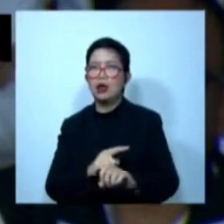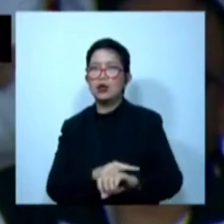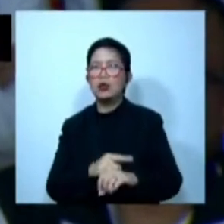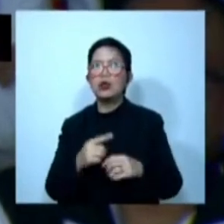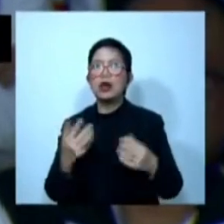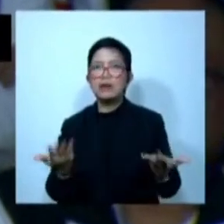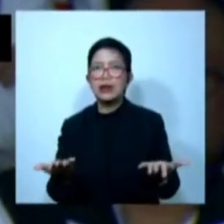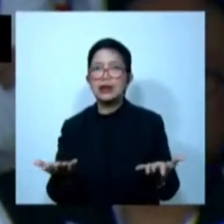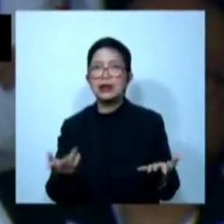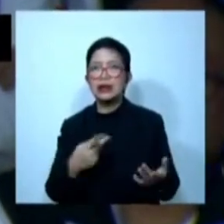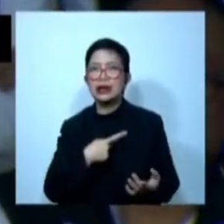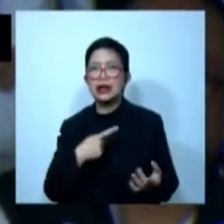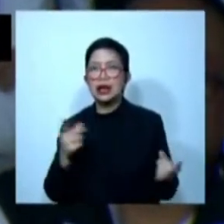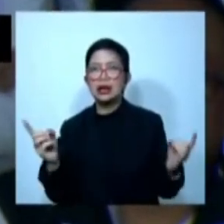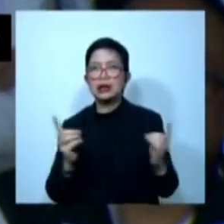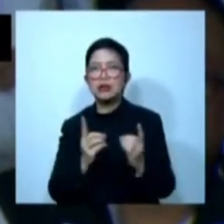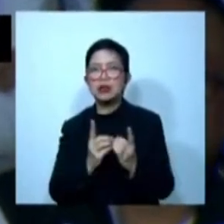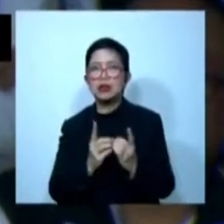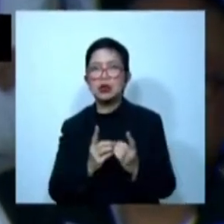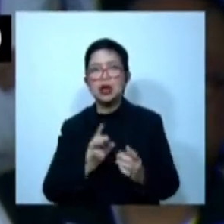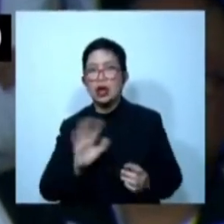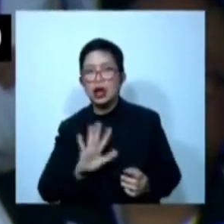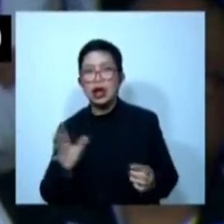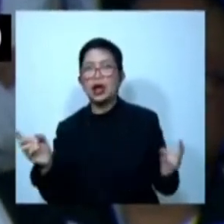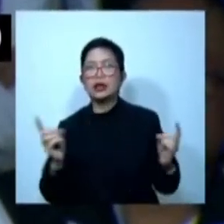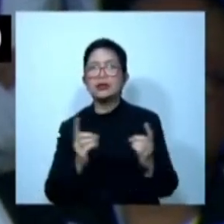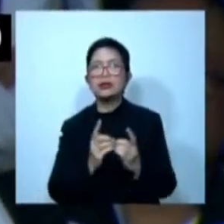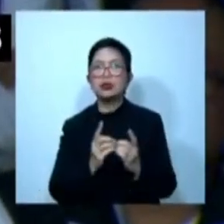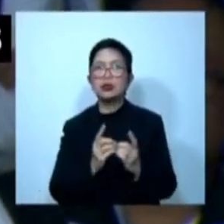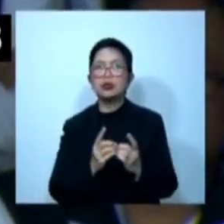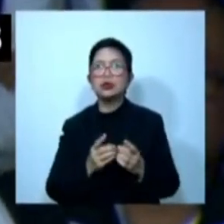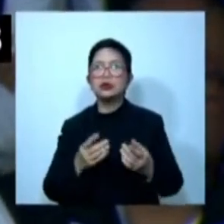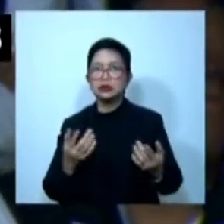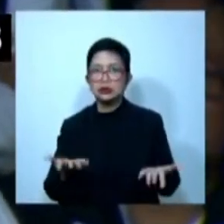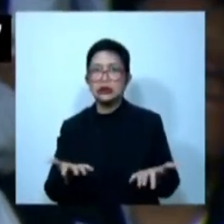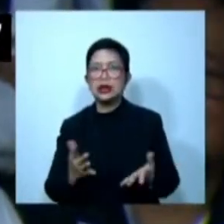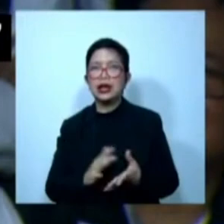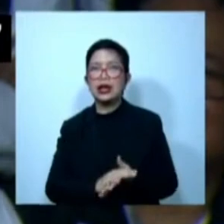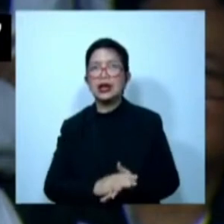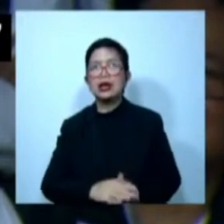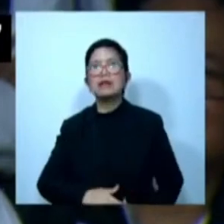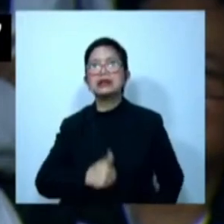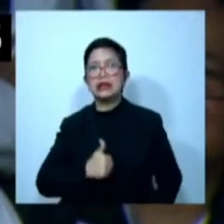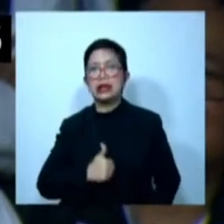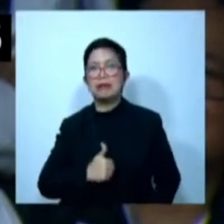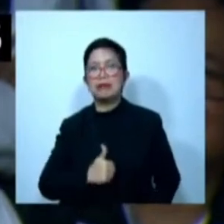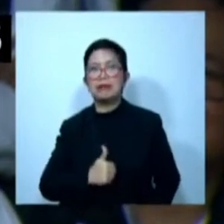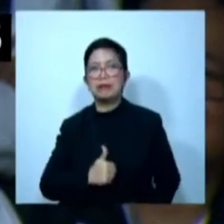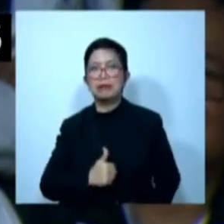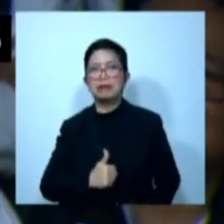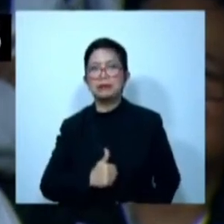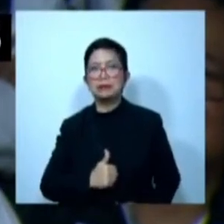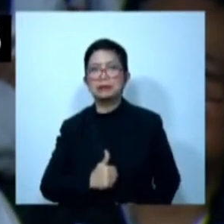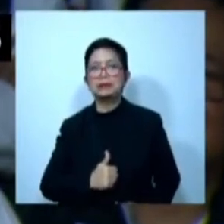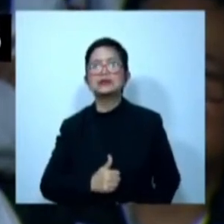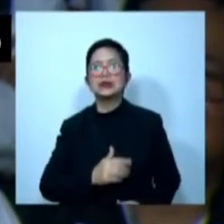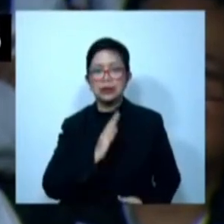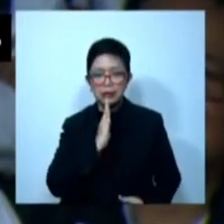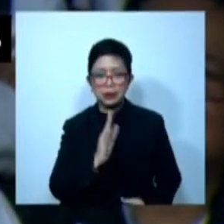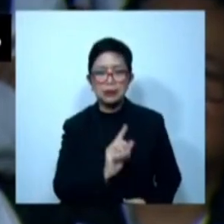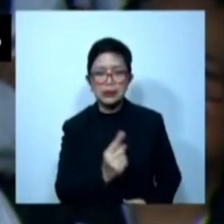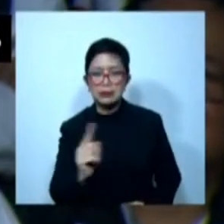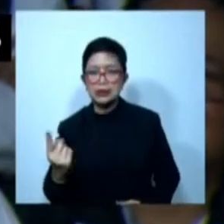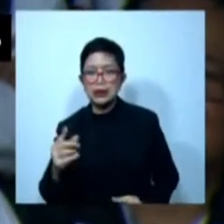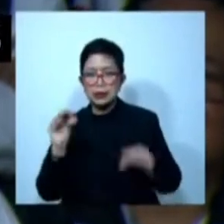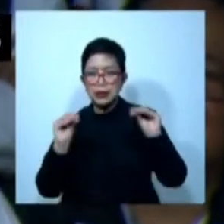bertemu, kapan kita tidak bertemu, dan kemudian kita akan bersikap pada posisi masing-masing. Tapi yang penting, pendidikan